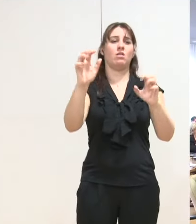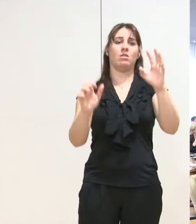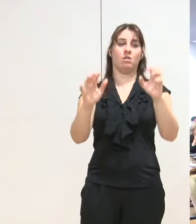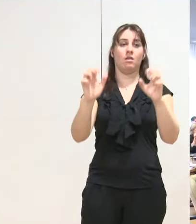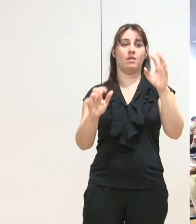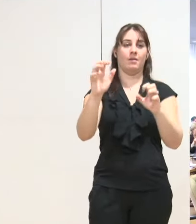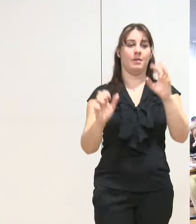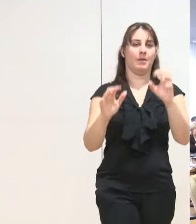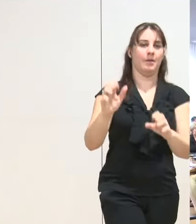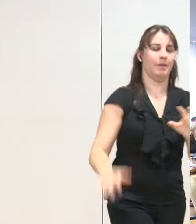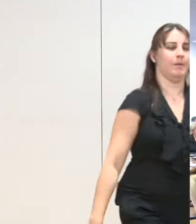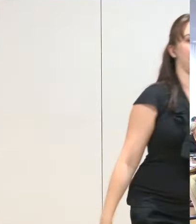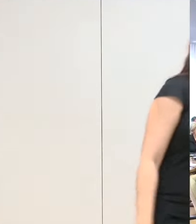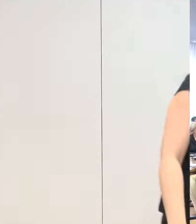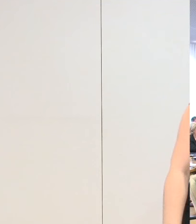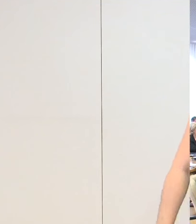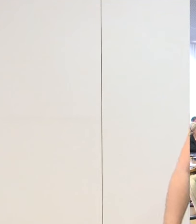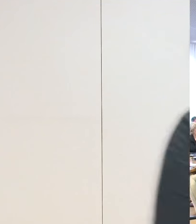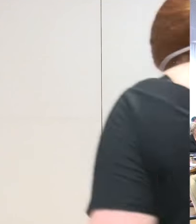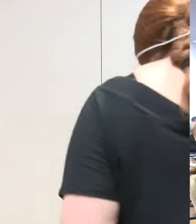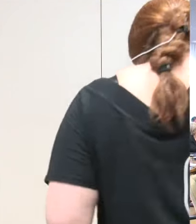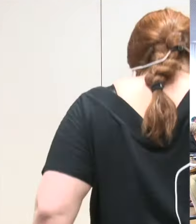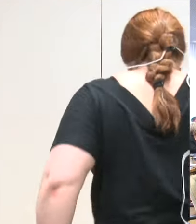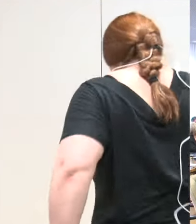non non monsieur allez